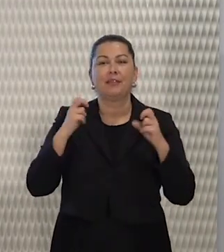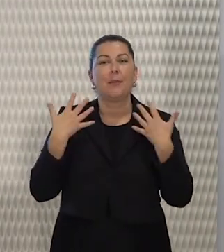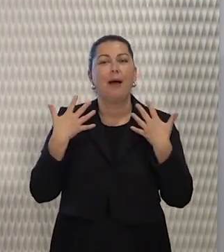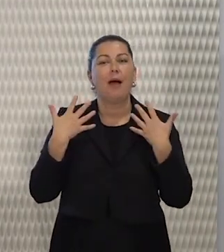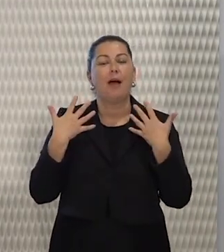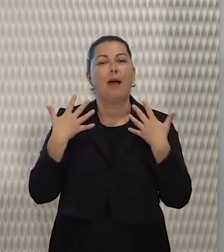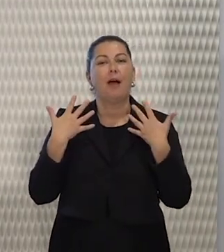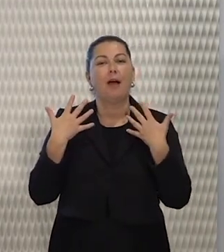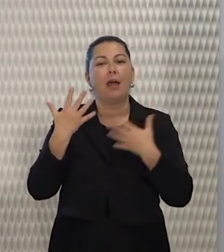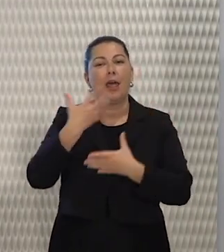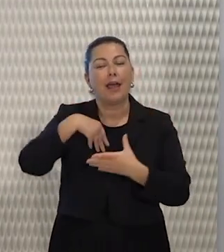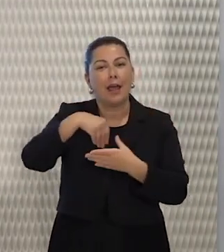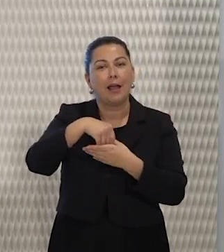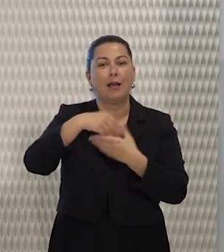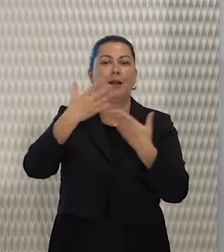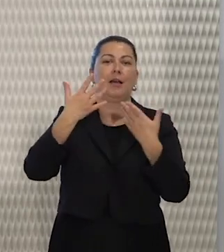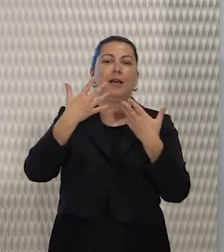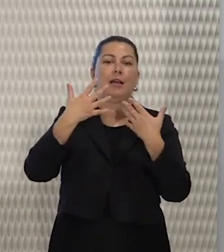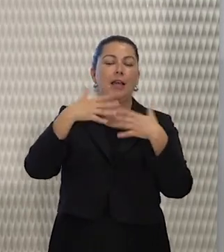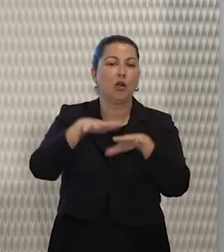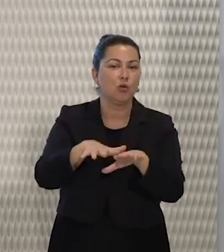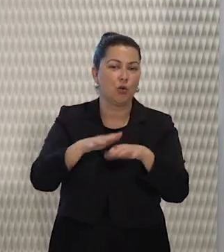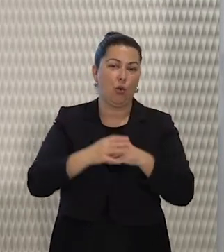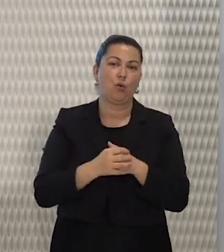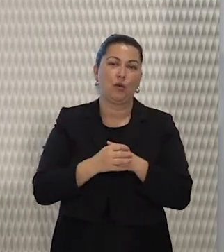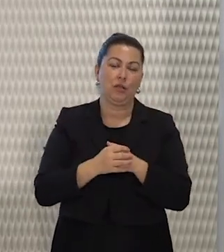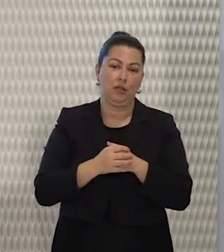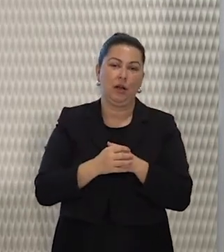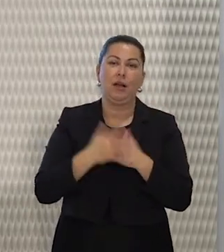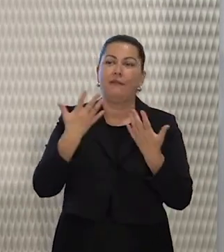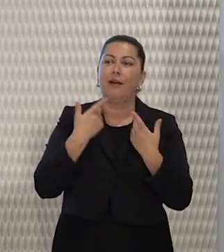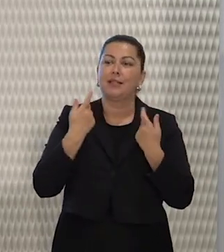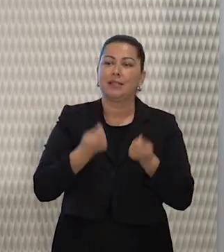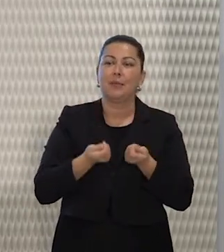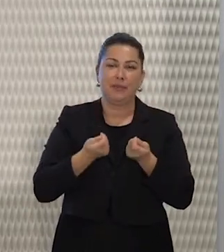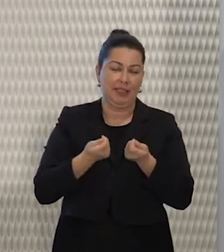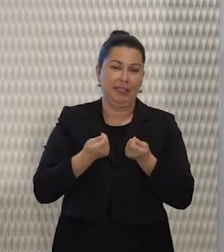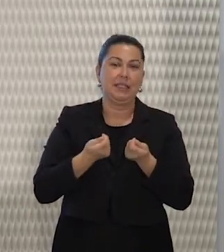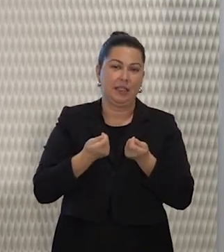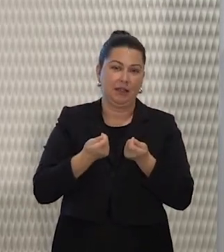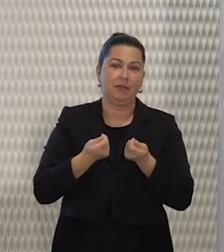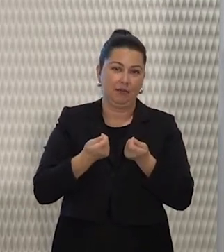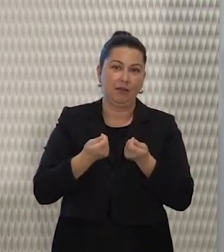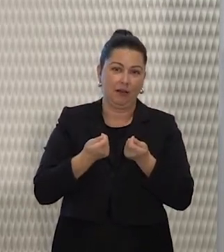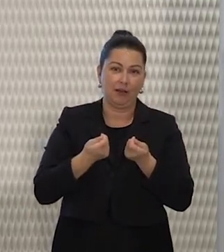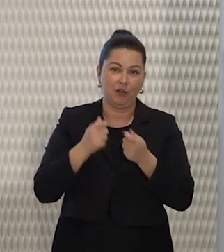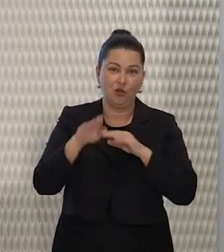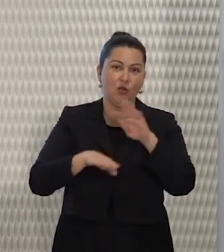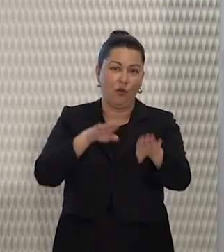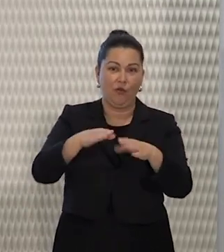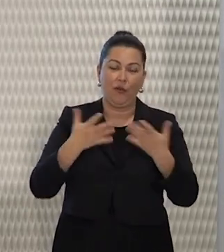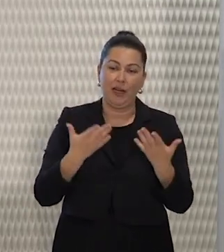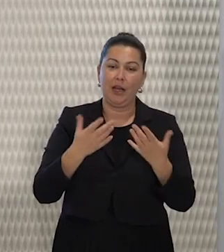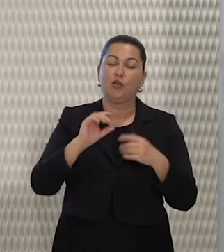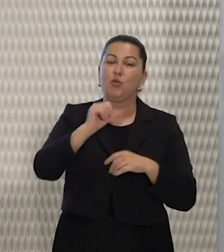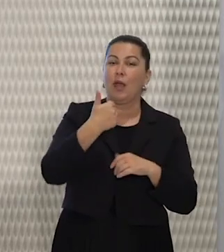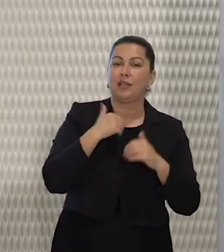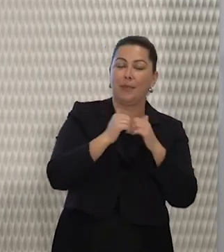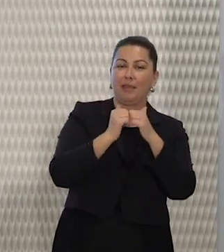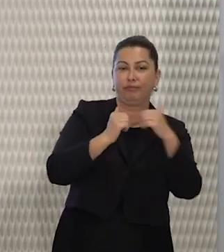welche Stufen zur Inklusion führen können. Es hat durchaus mit Exklusion